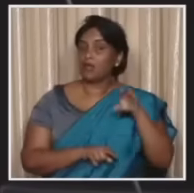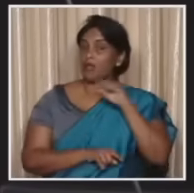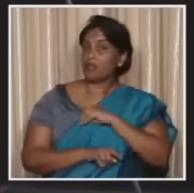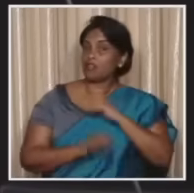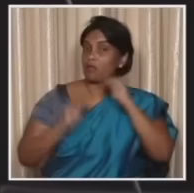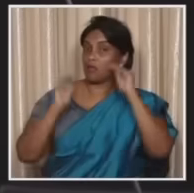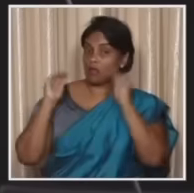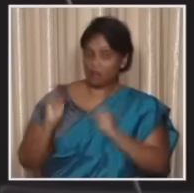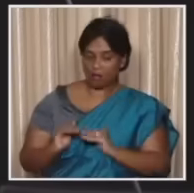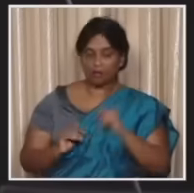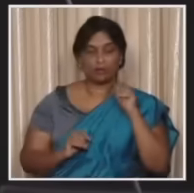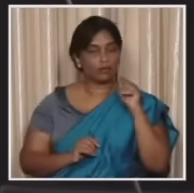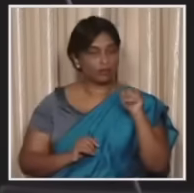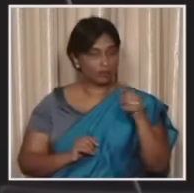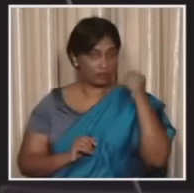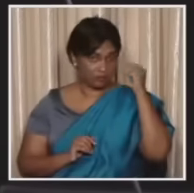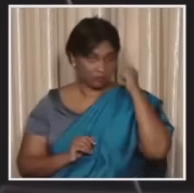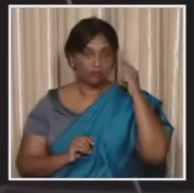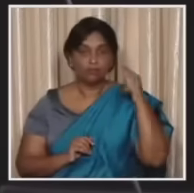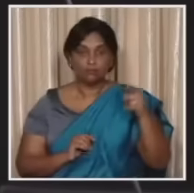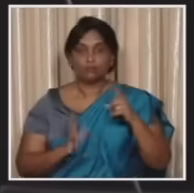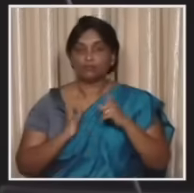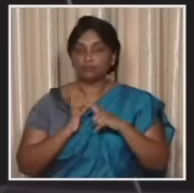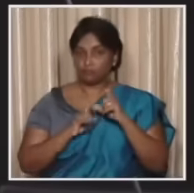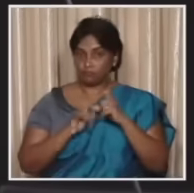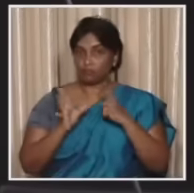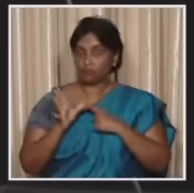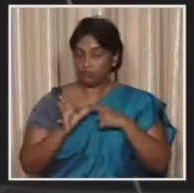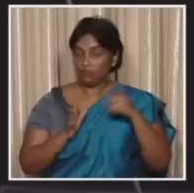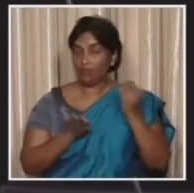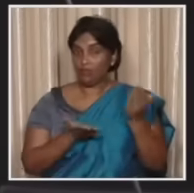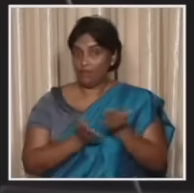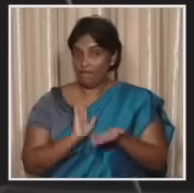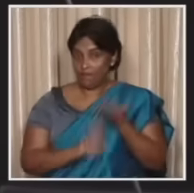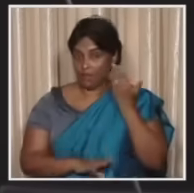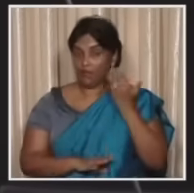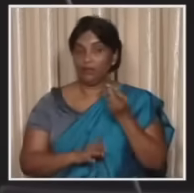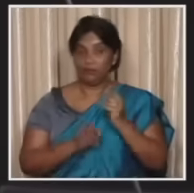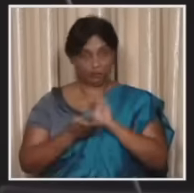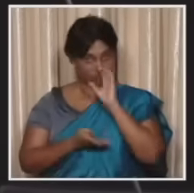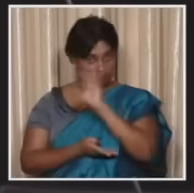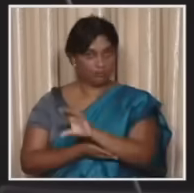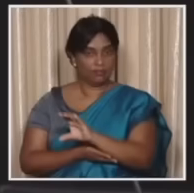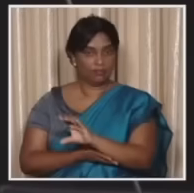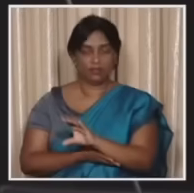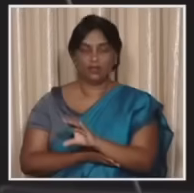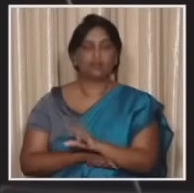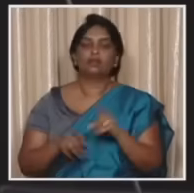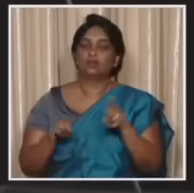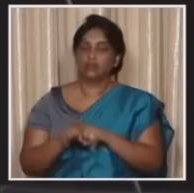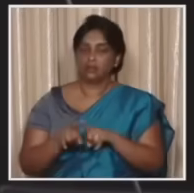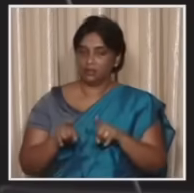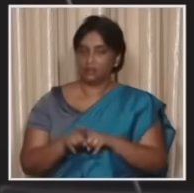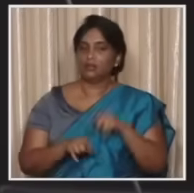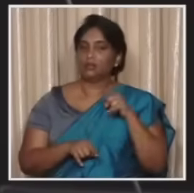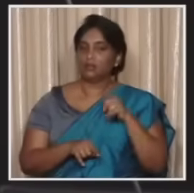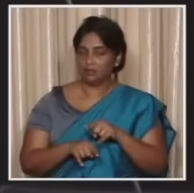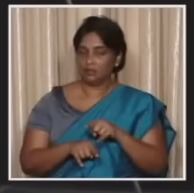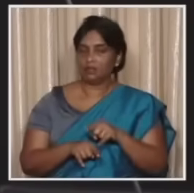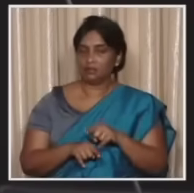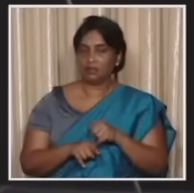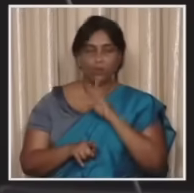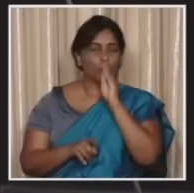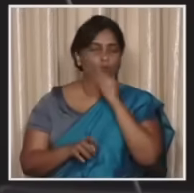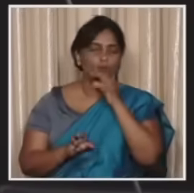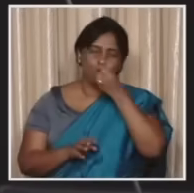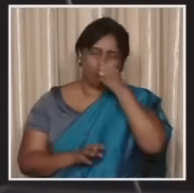අඩු වෙනකොට ඔබතුමා හිතනවද මේ UDA එකට වෙන් කරපු මේ අමාත්‍යාංශයට වෙන් කරපු ගාන හම්බෙනවා කියලා? ඒ නිසා මේක